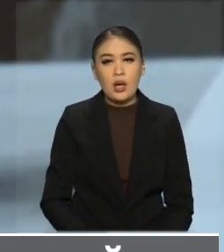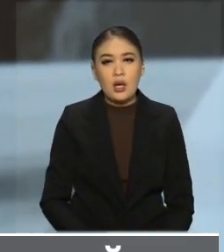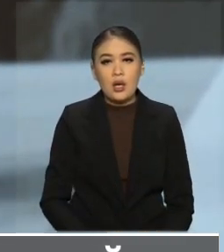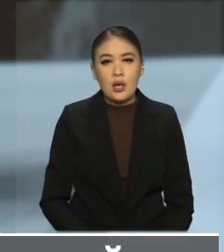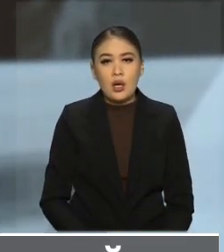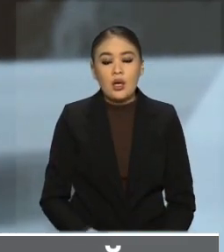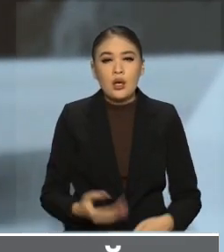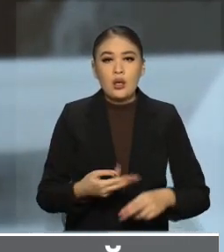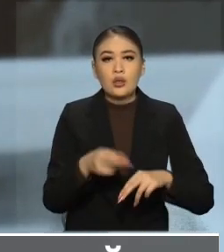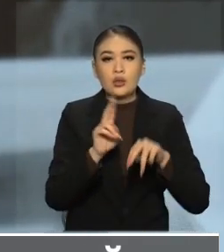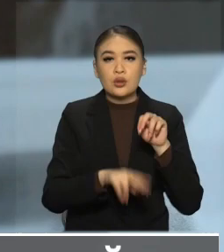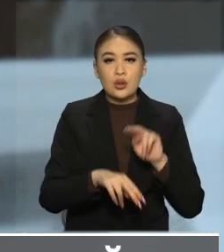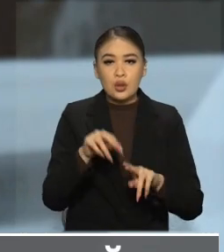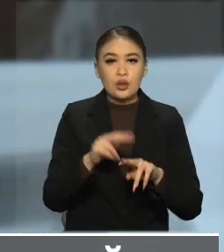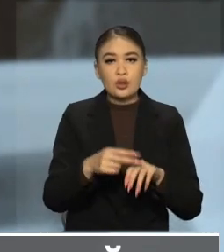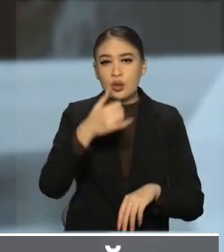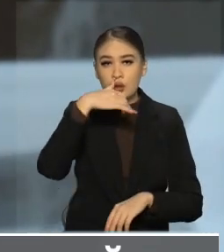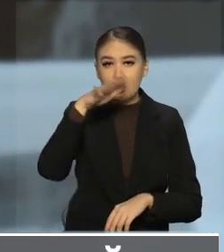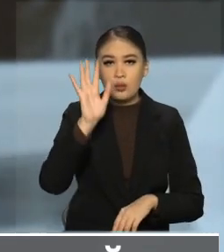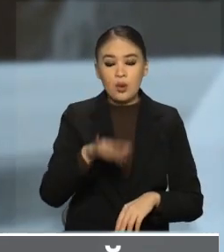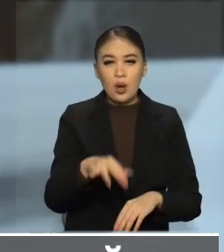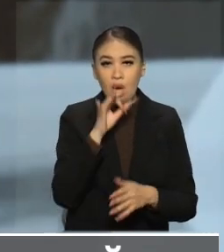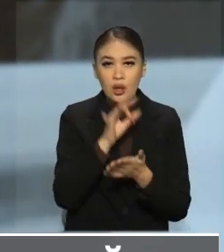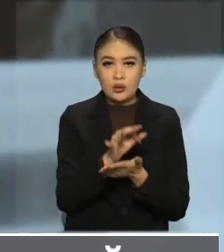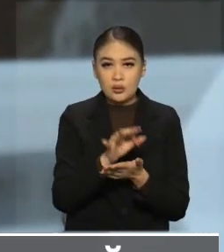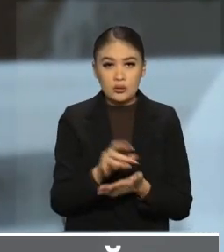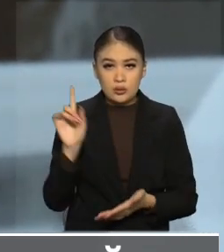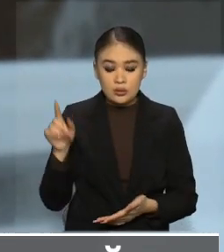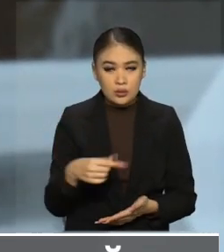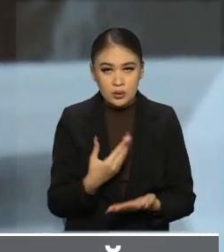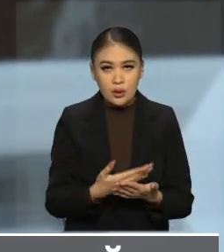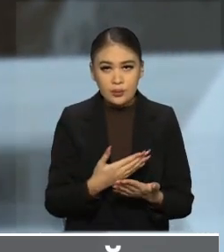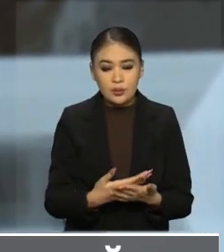негізгі құрылтайшыларын жазалай алмайды екенбіз. Иә.